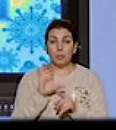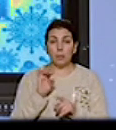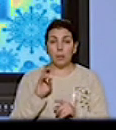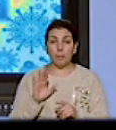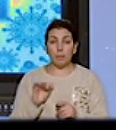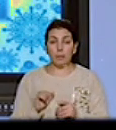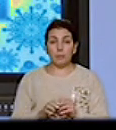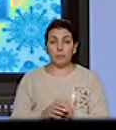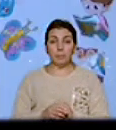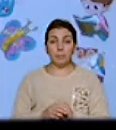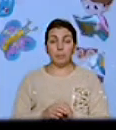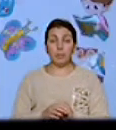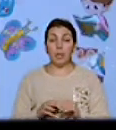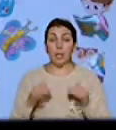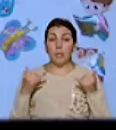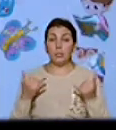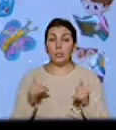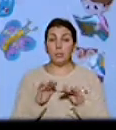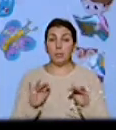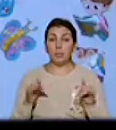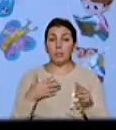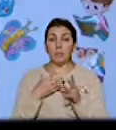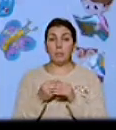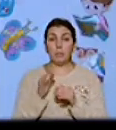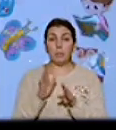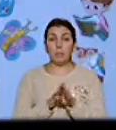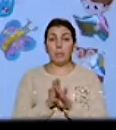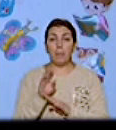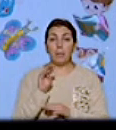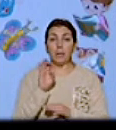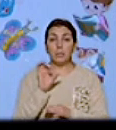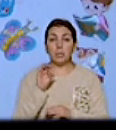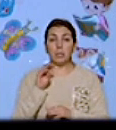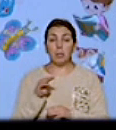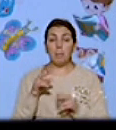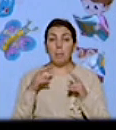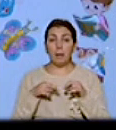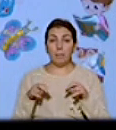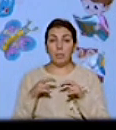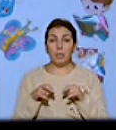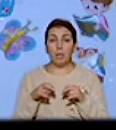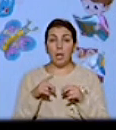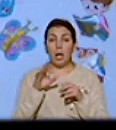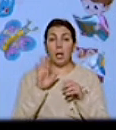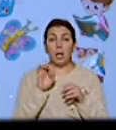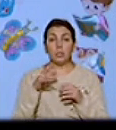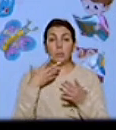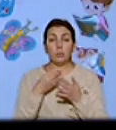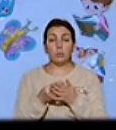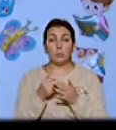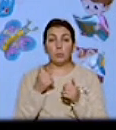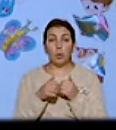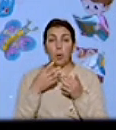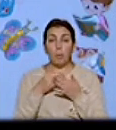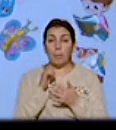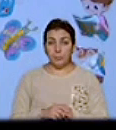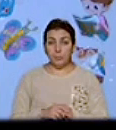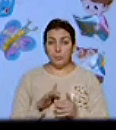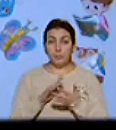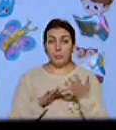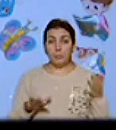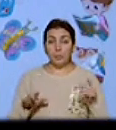слова. А сейчас, ребята, мы с вами выполним тесты и проверим, как же вы усвоили